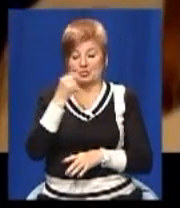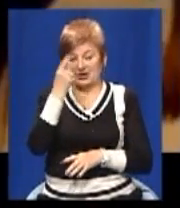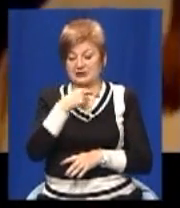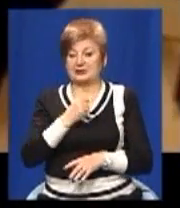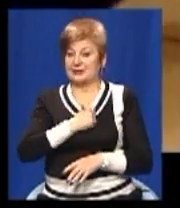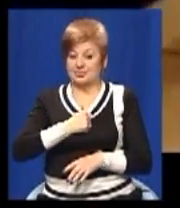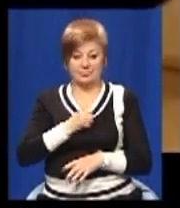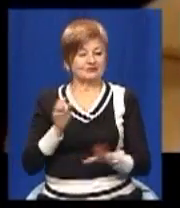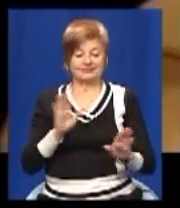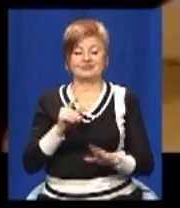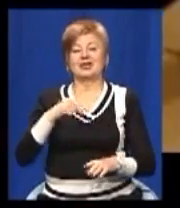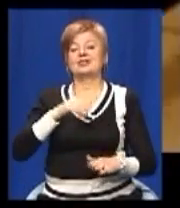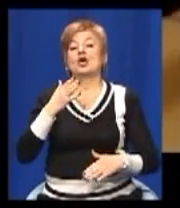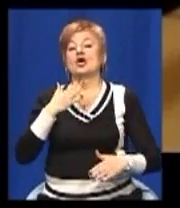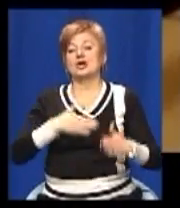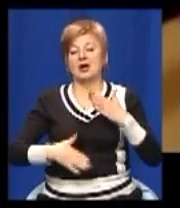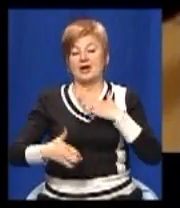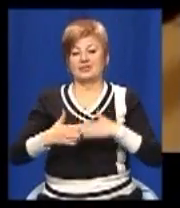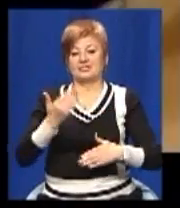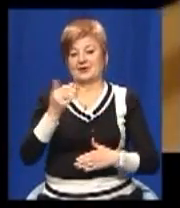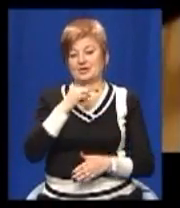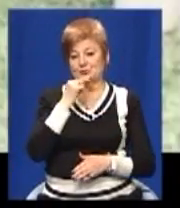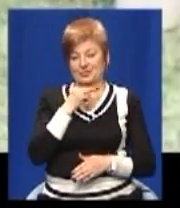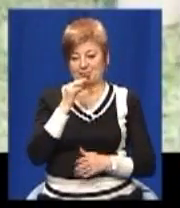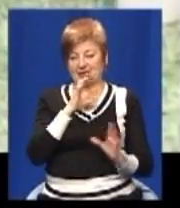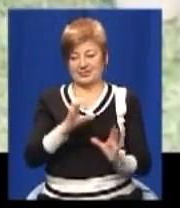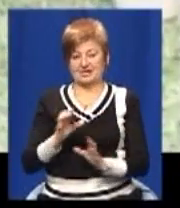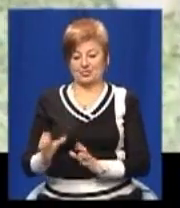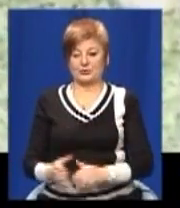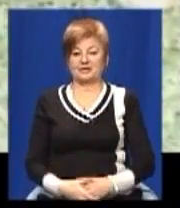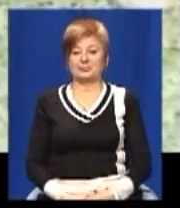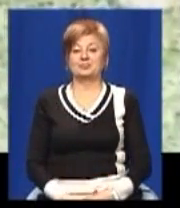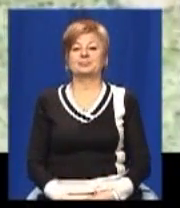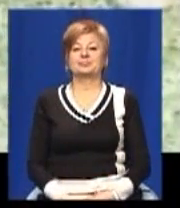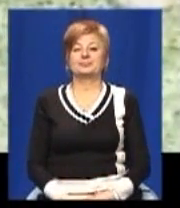вигляд, неймовірно радіють вашій увазі та піклуванню.